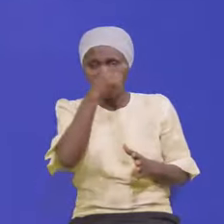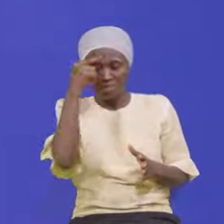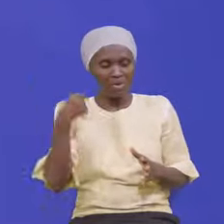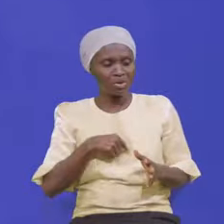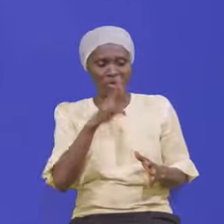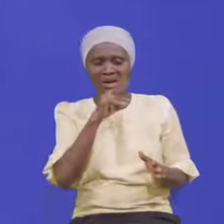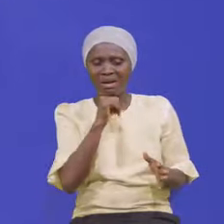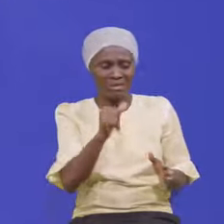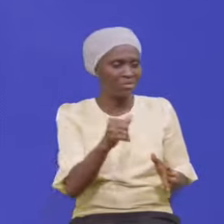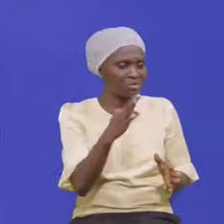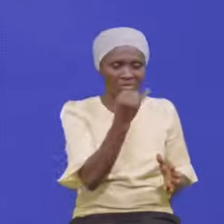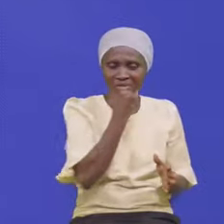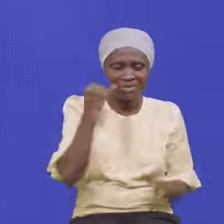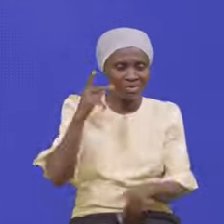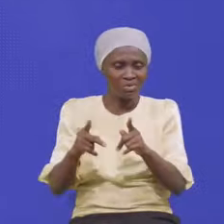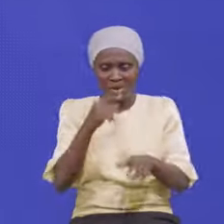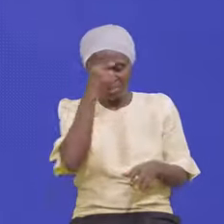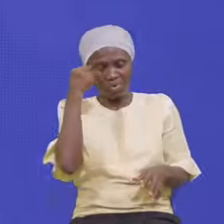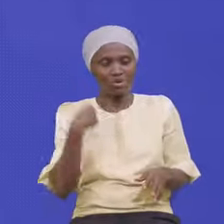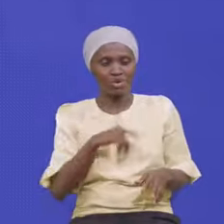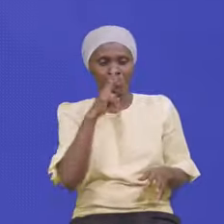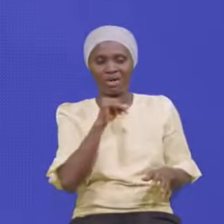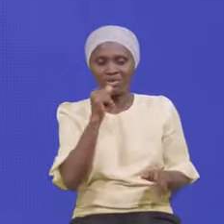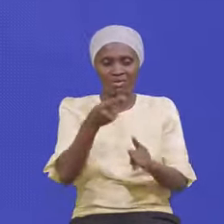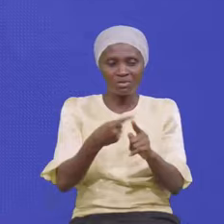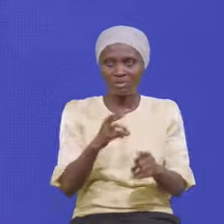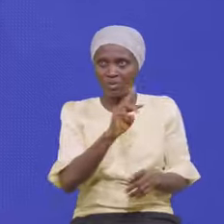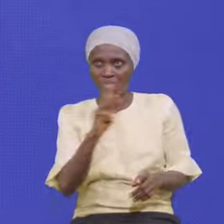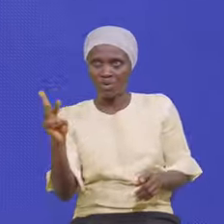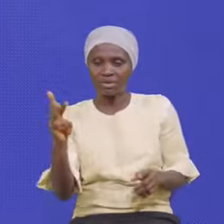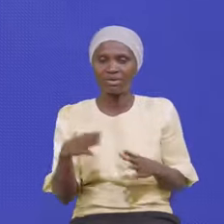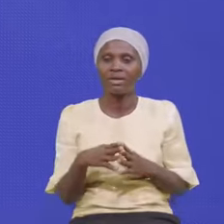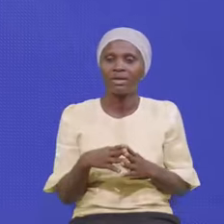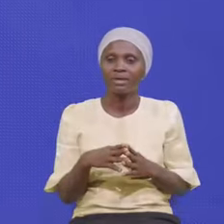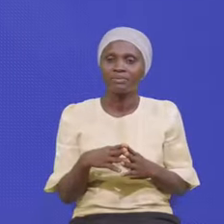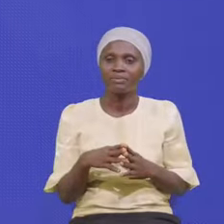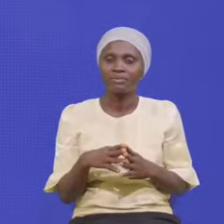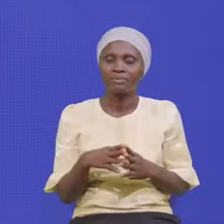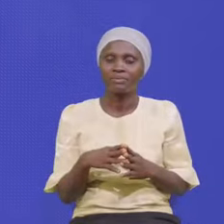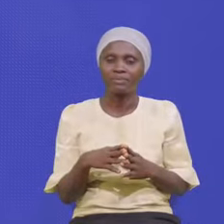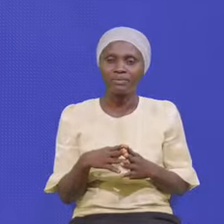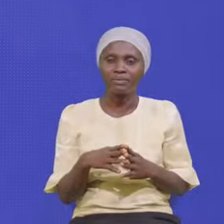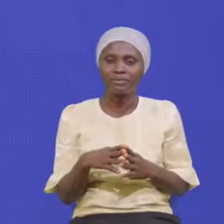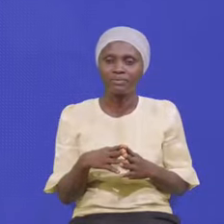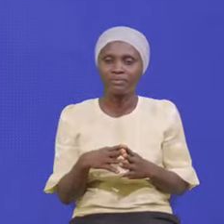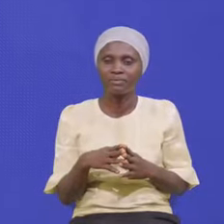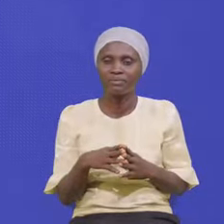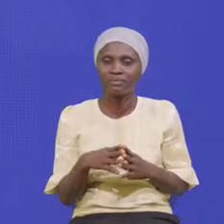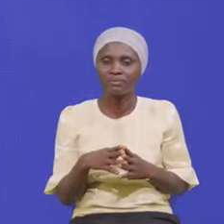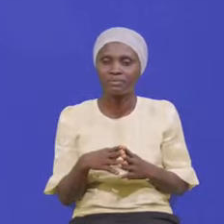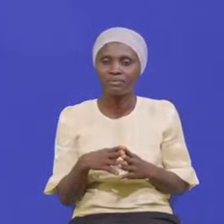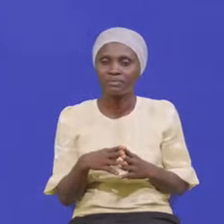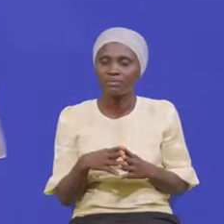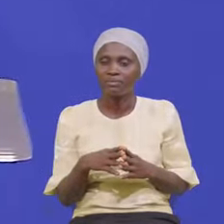of Israel and because we are not the west. మనం ఇజ్రాయేలు వారం కాదు కదా, వెస్ట్ దేశాల వారం కాదు కదా, కాబట్టి క్రీస్తు మన